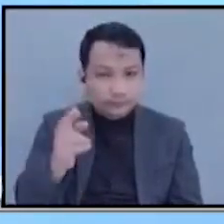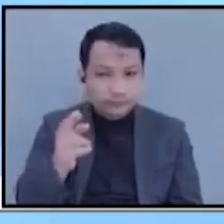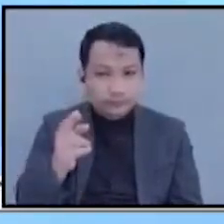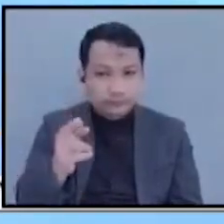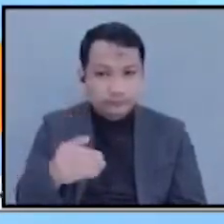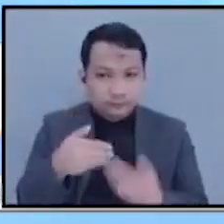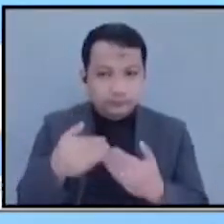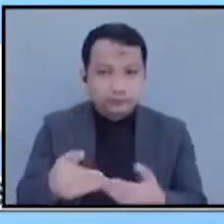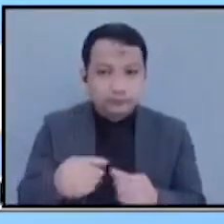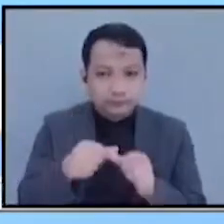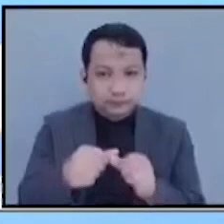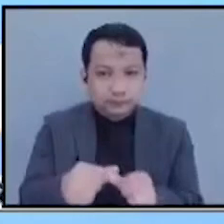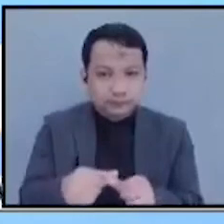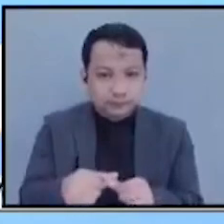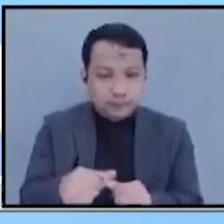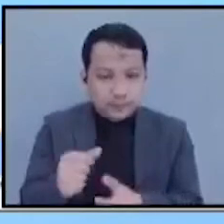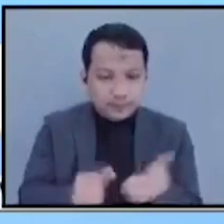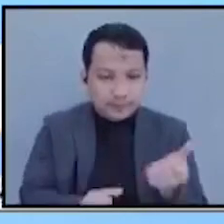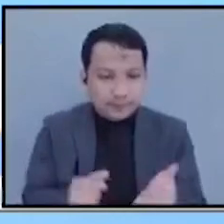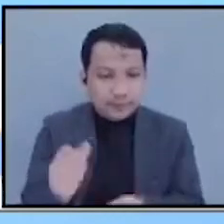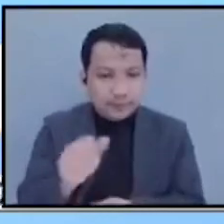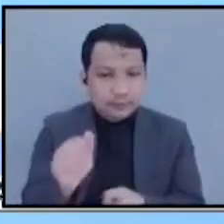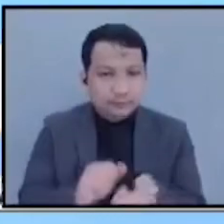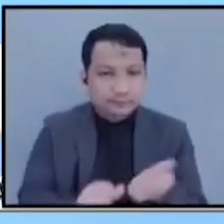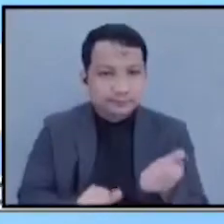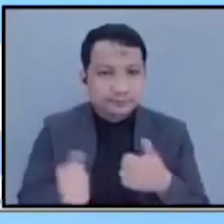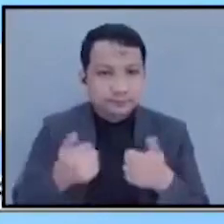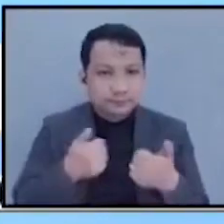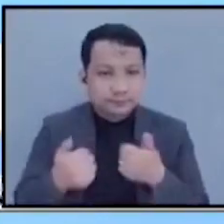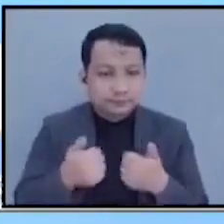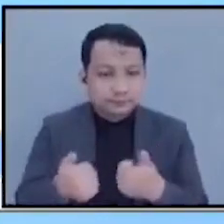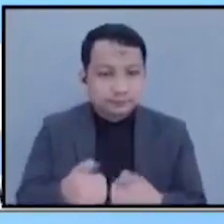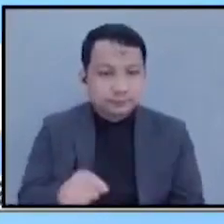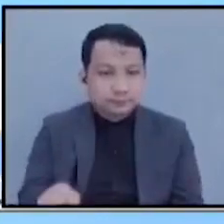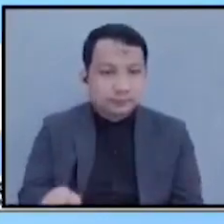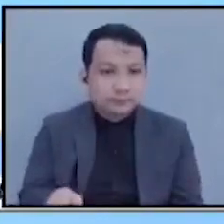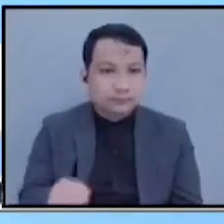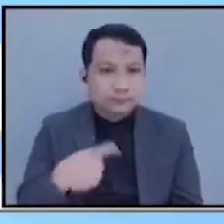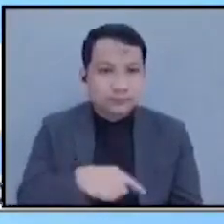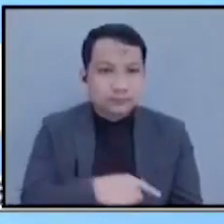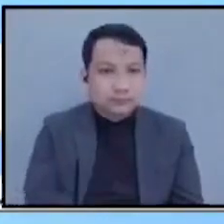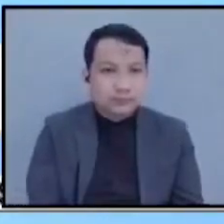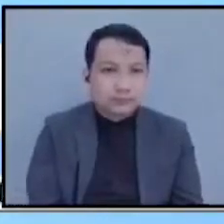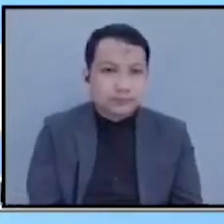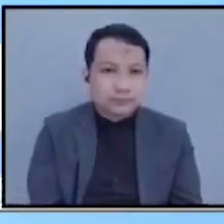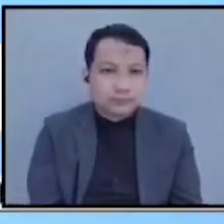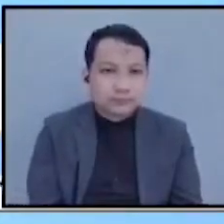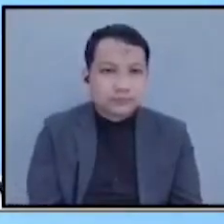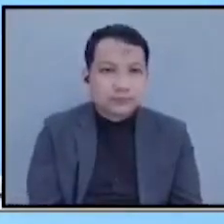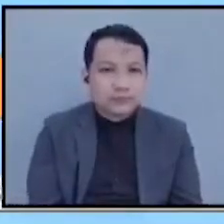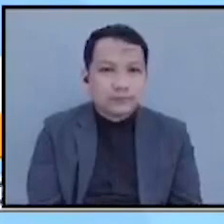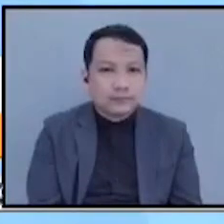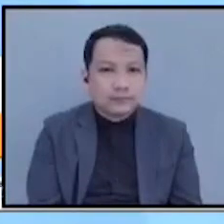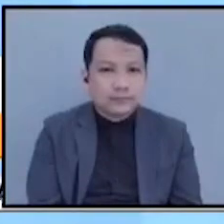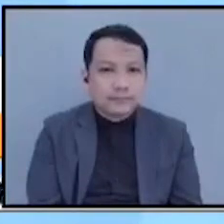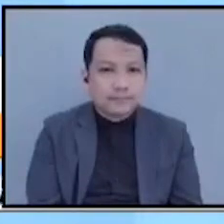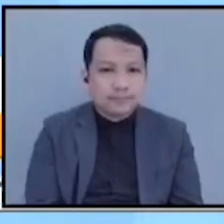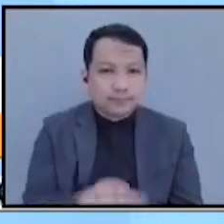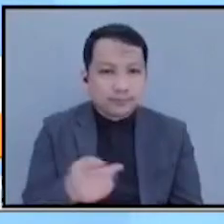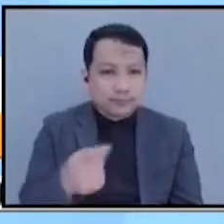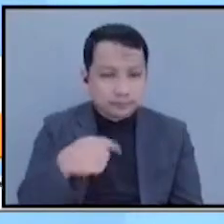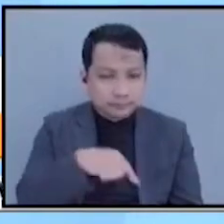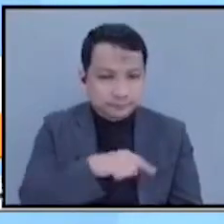itong ganitong patimpalak at nagpasalamat din siya sa mga lumahok. Sa pamamagitan ng patimpalak na ito,